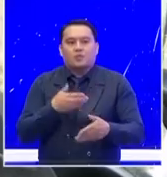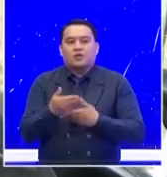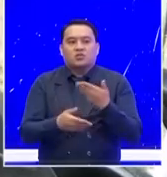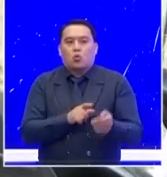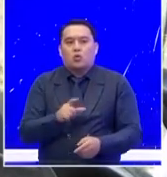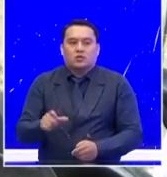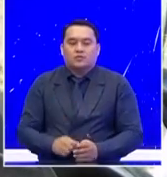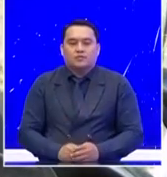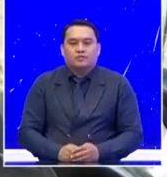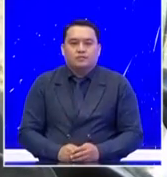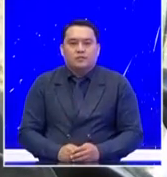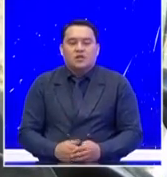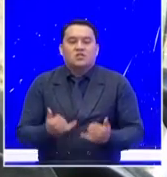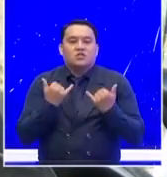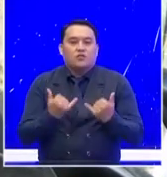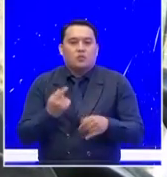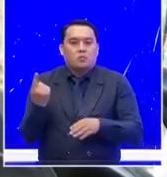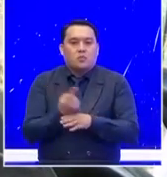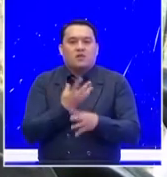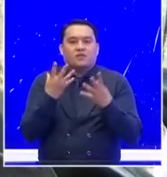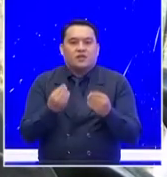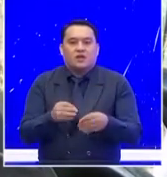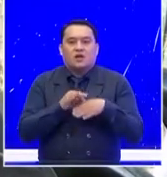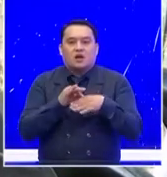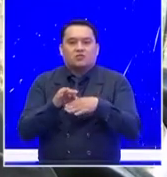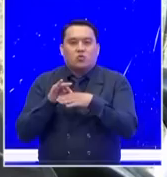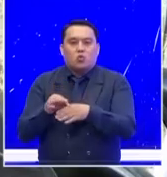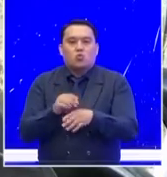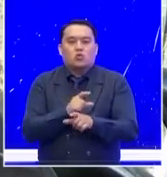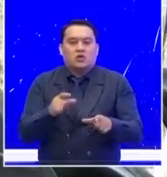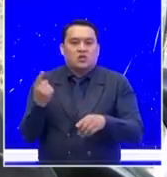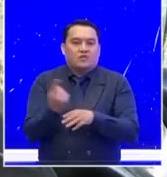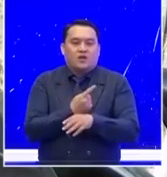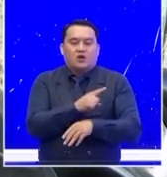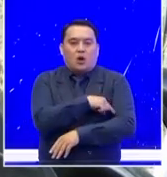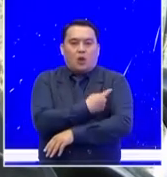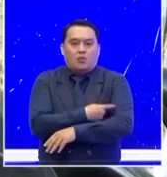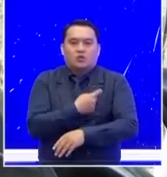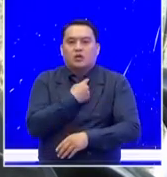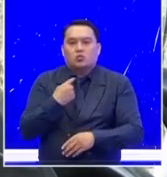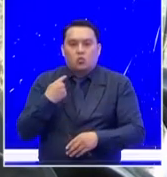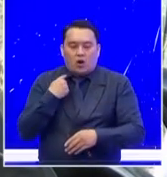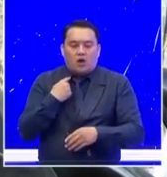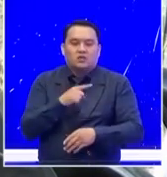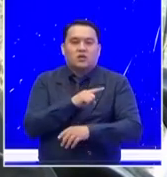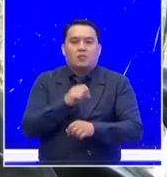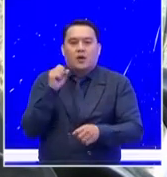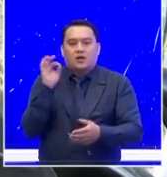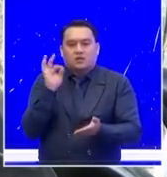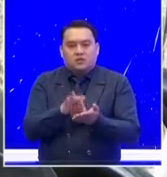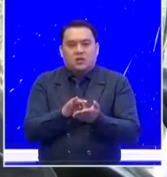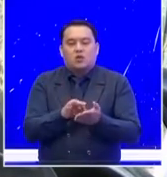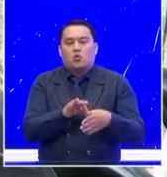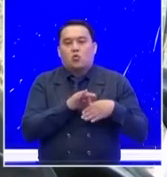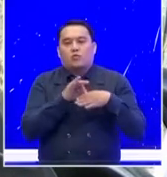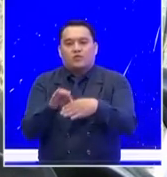пешеходам. Сегодня мой первый день работы по развозке людей. Я дважды в день перевожу медработников областной детской больницы. Моя задача – увозить их